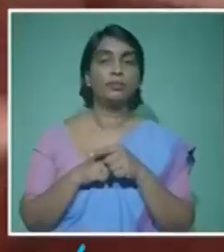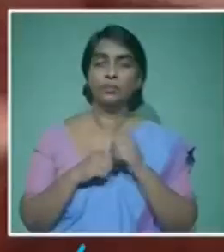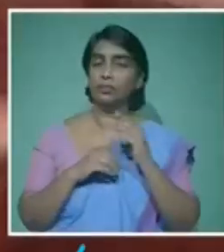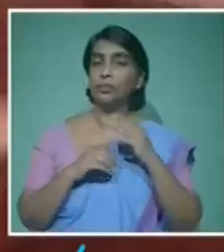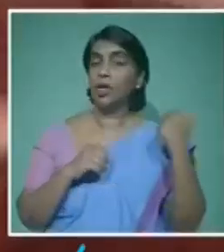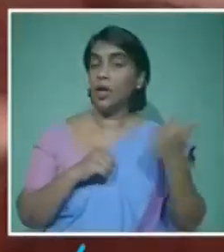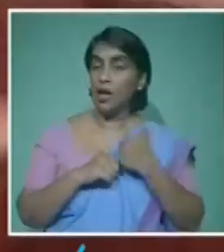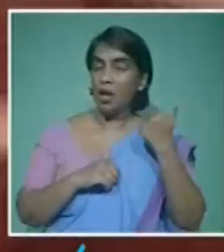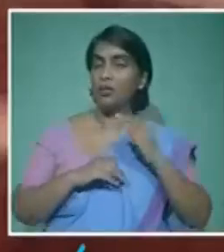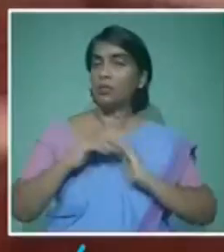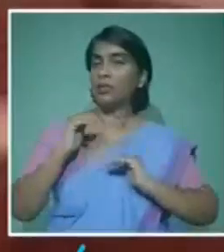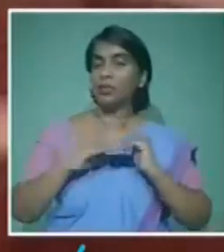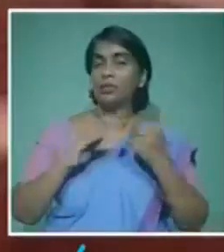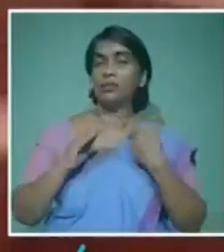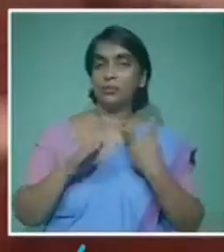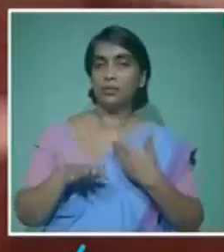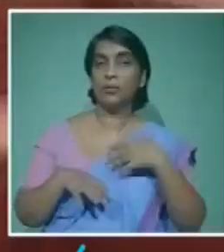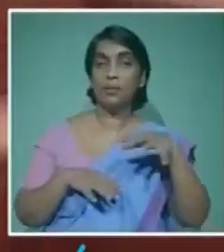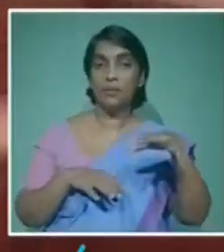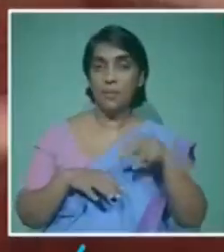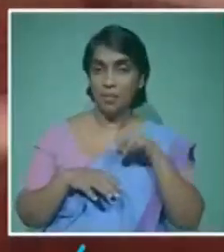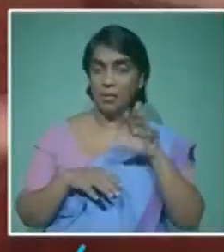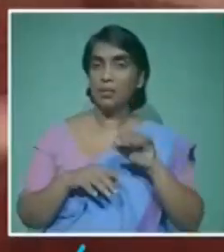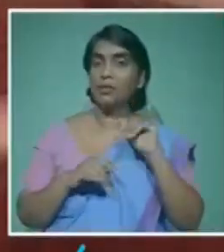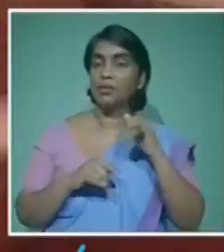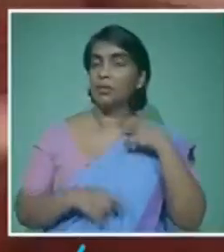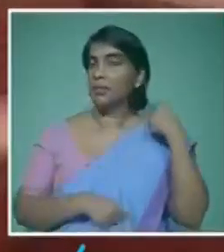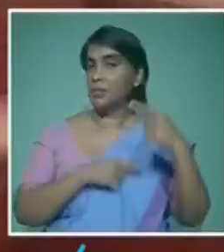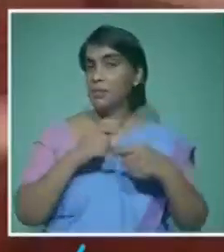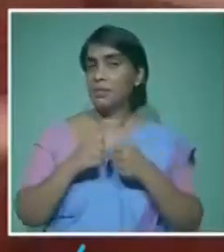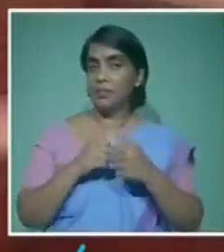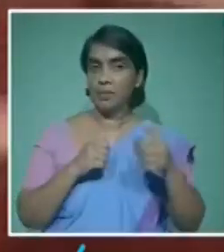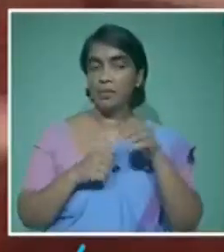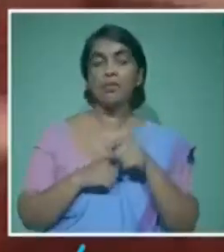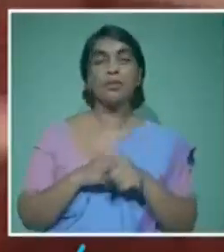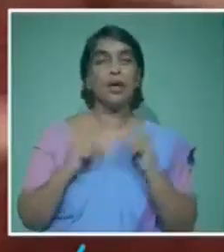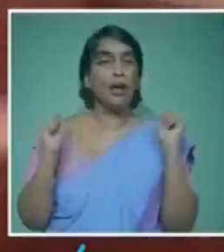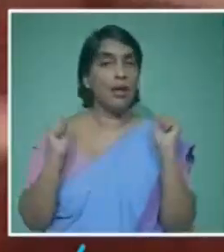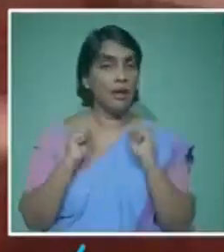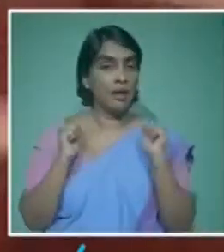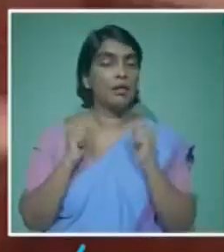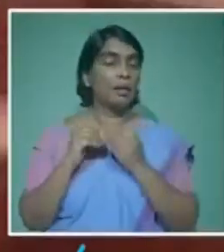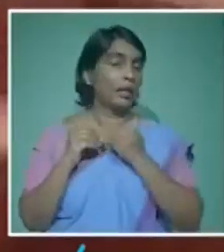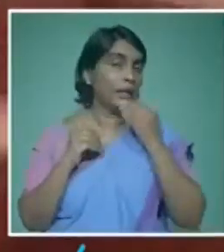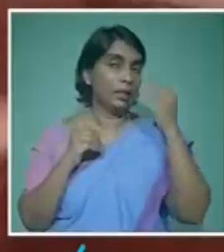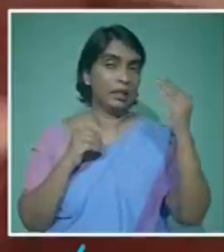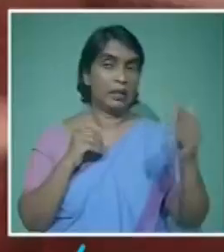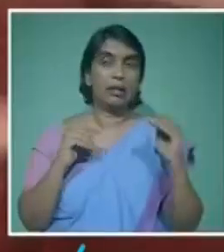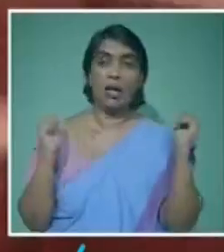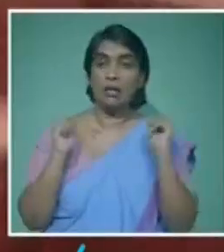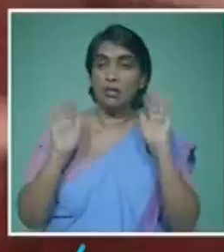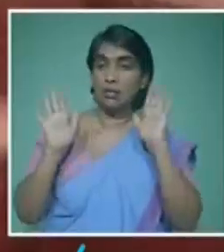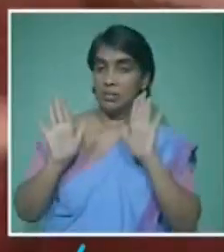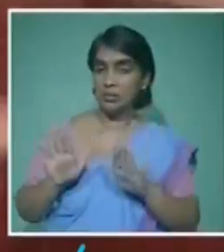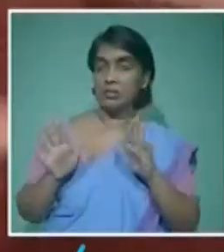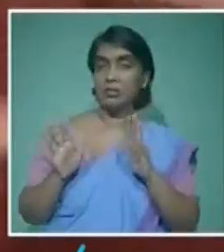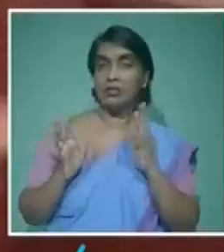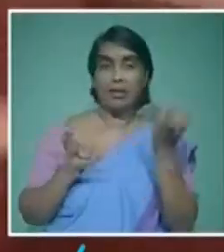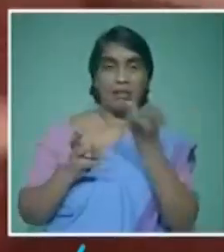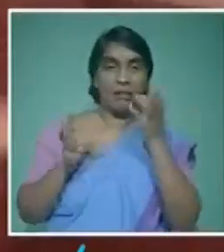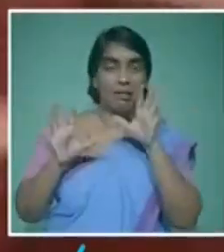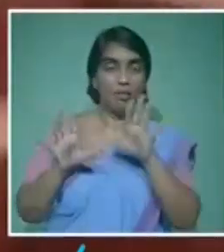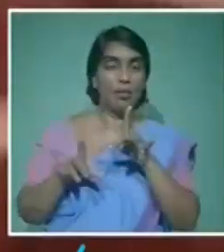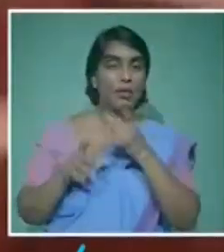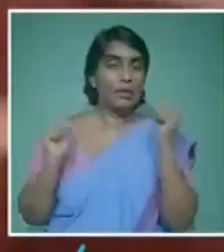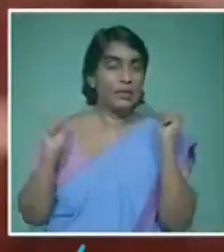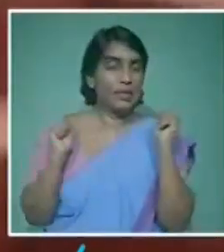உள்ளோம். இந்த இயந்திரம் பொருத்தப்பட்ட பிளநாள் களமானது பரிச்சாத்தமாக விரைவில் ஆழ்கடலுக்கு